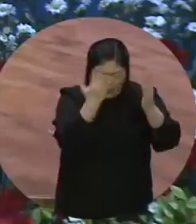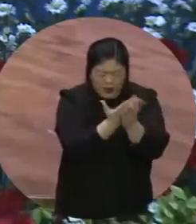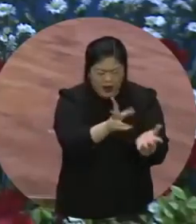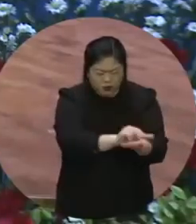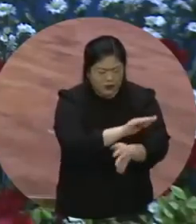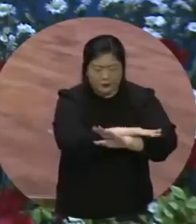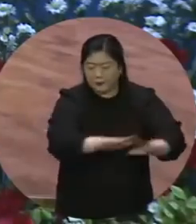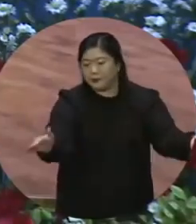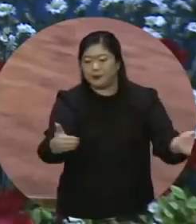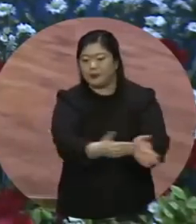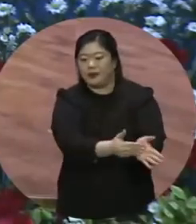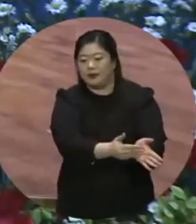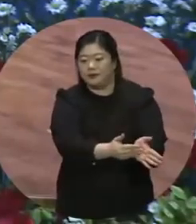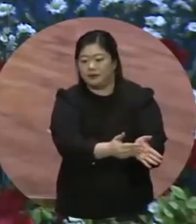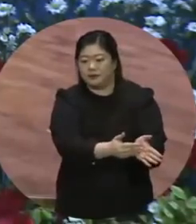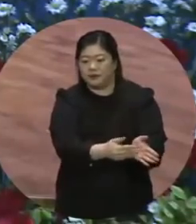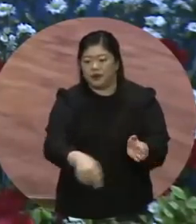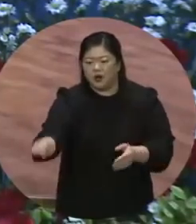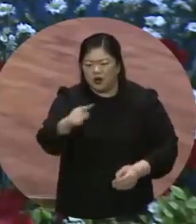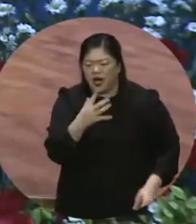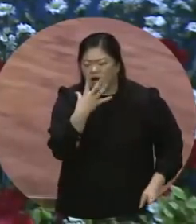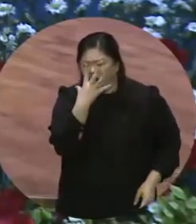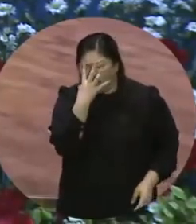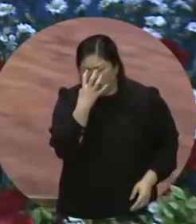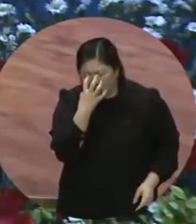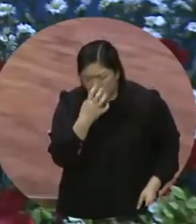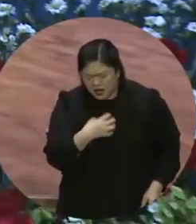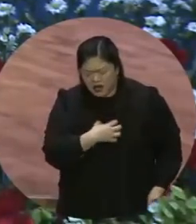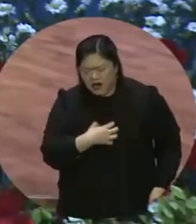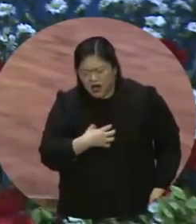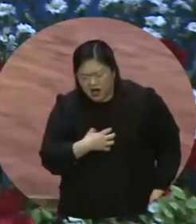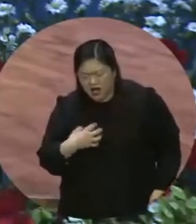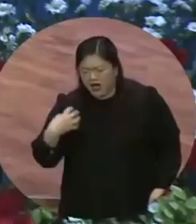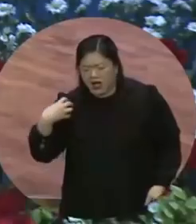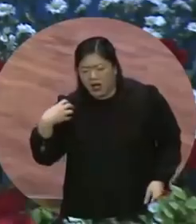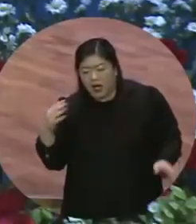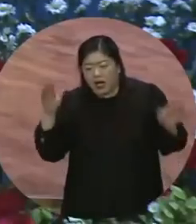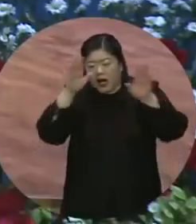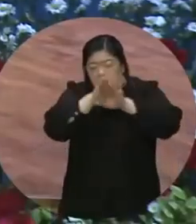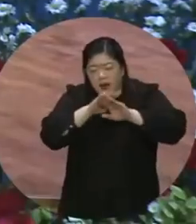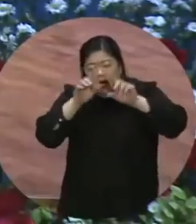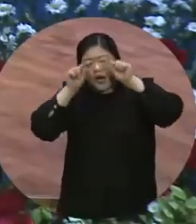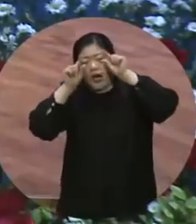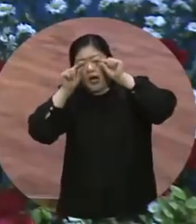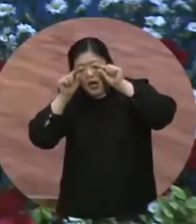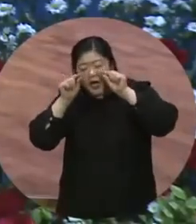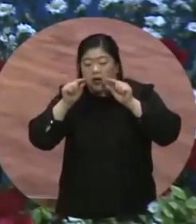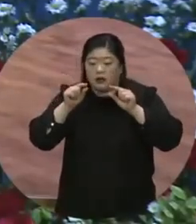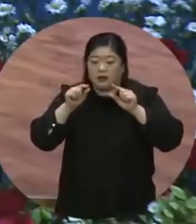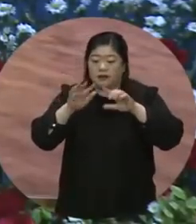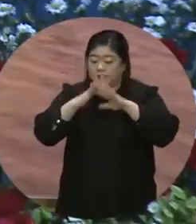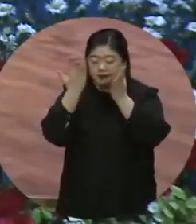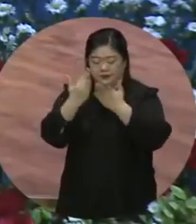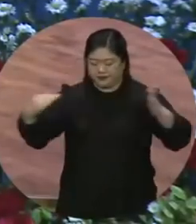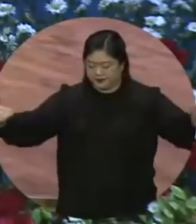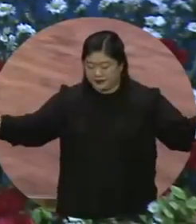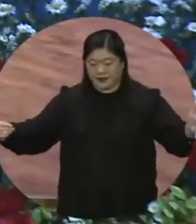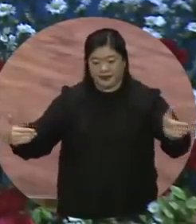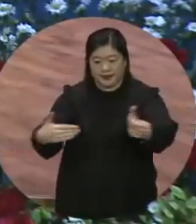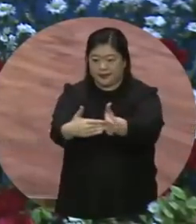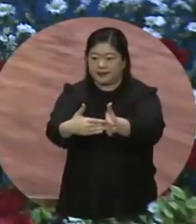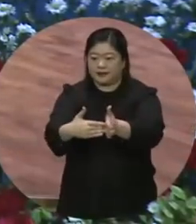저주, 모든 우울증, 모든 불면증, 모든 불치병, 예수를 믿는